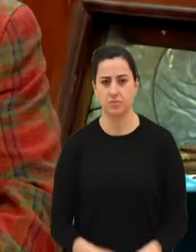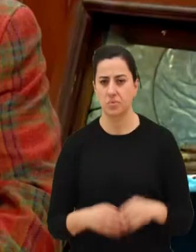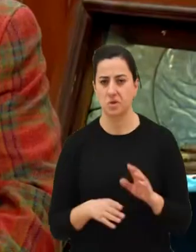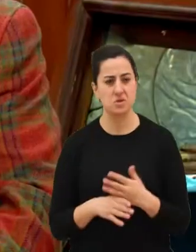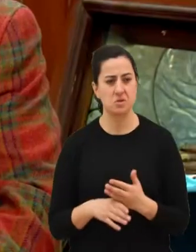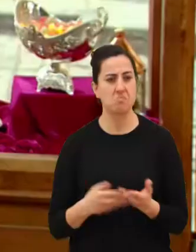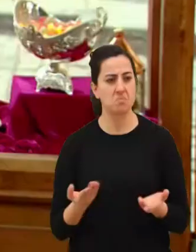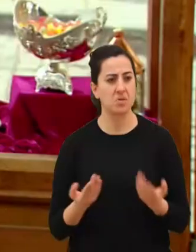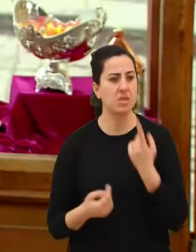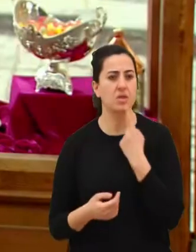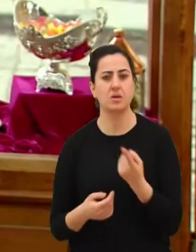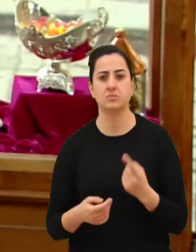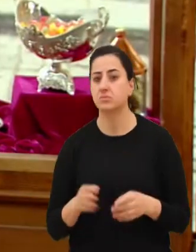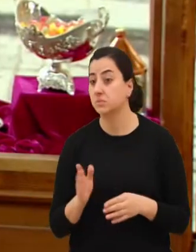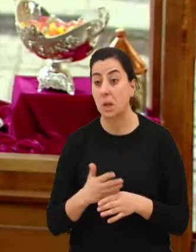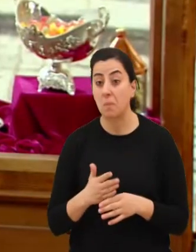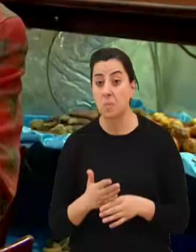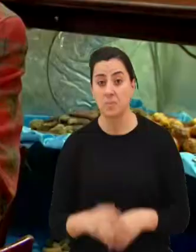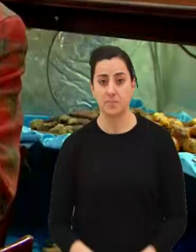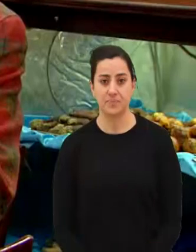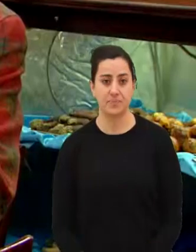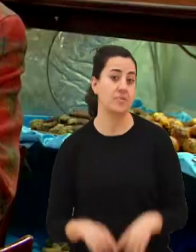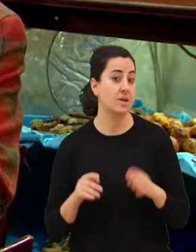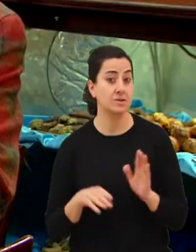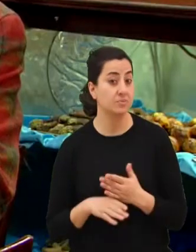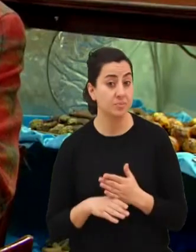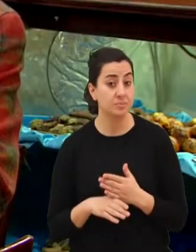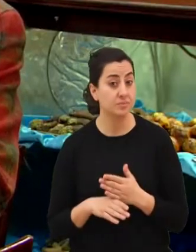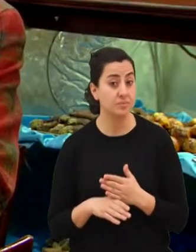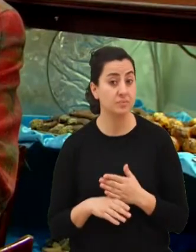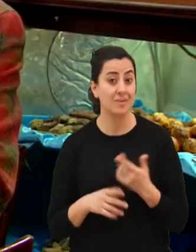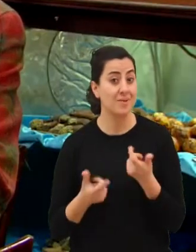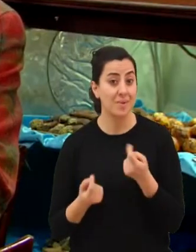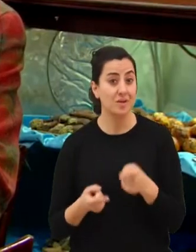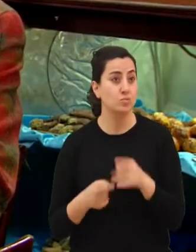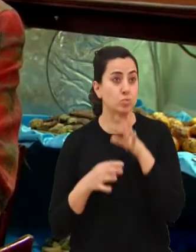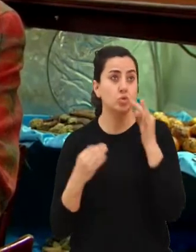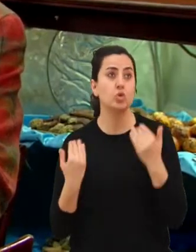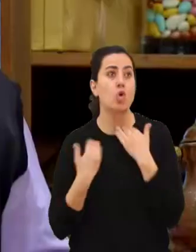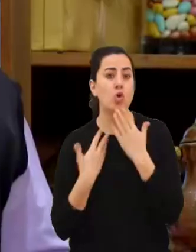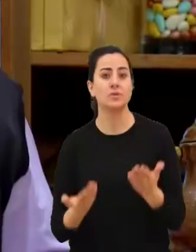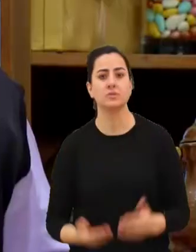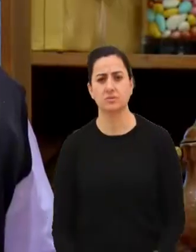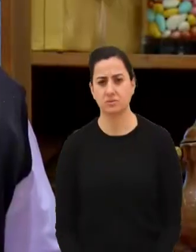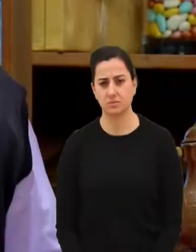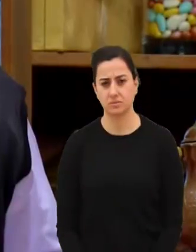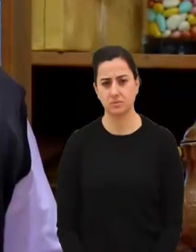Neden denmiştir? Neden denmiştir Basri abi? Çünkü parayla saadet olmaz.